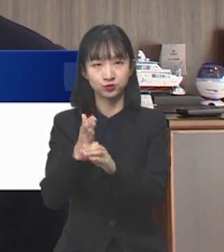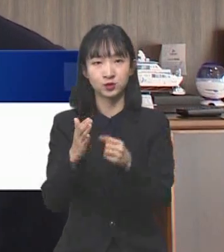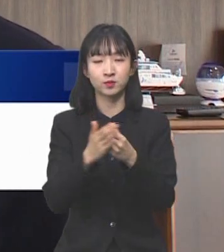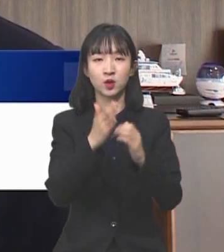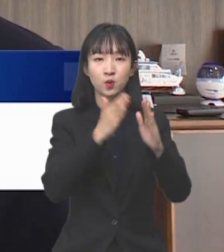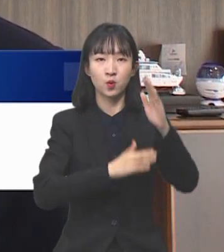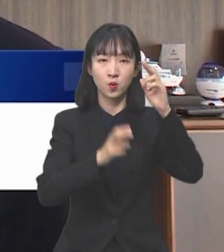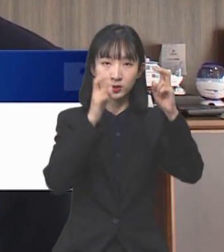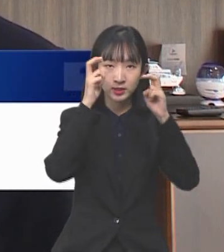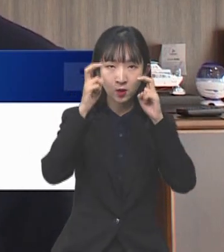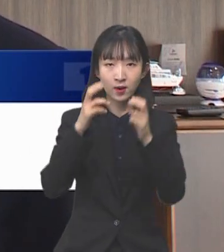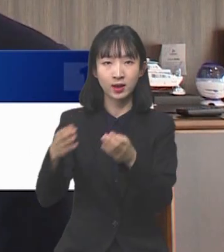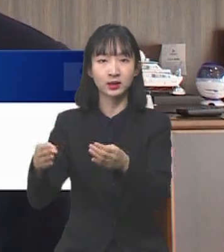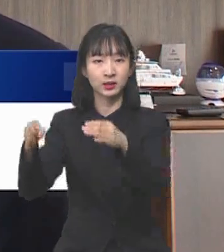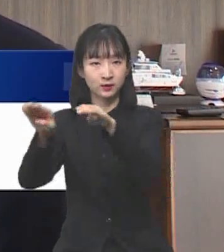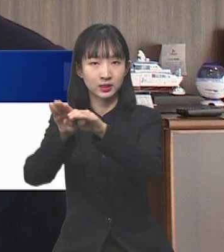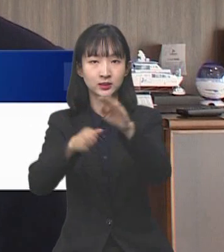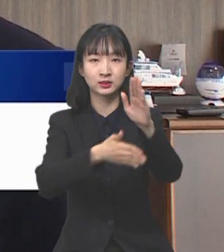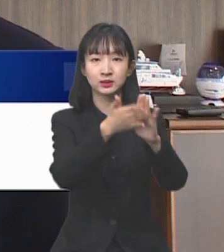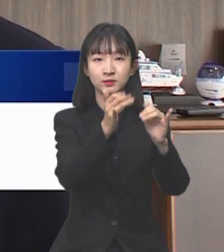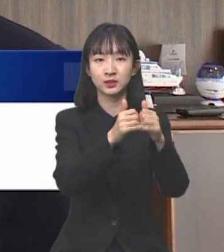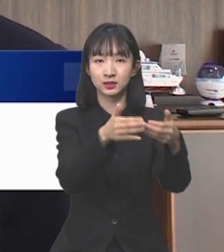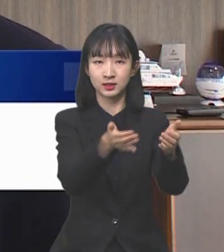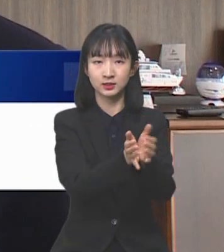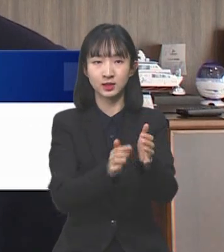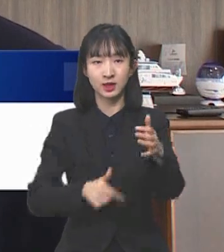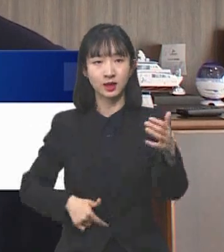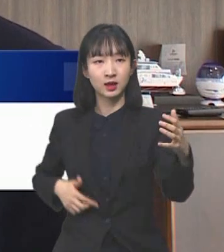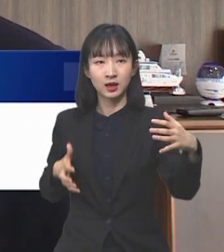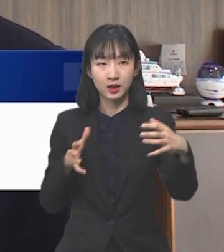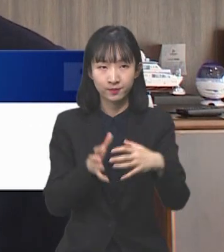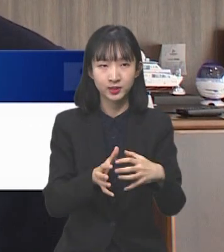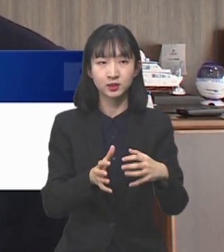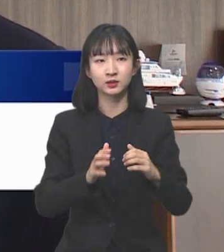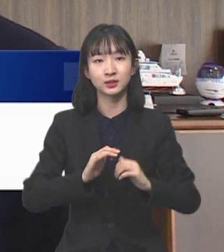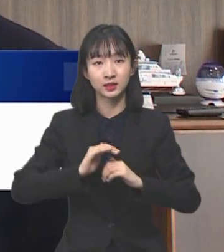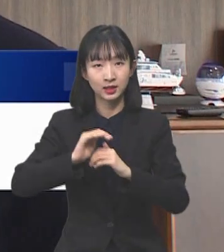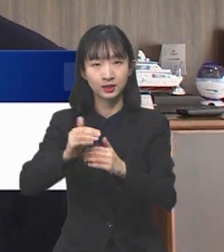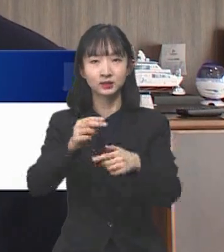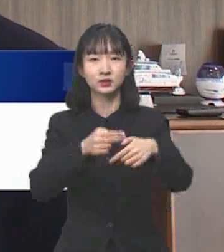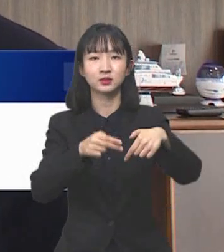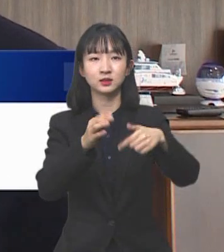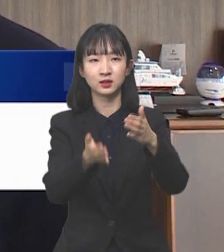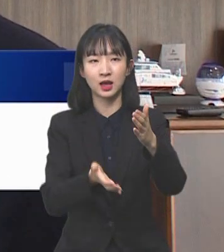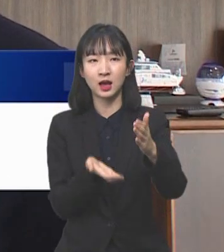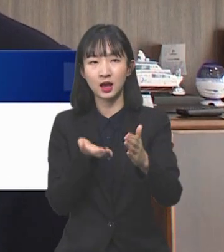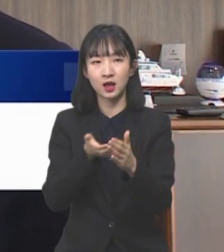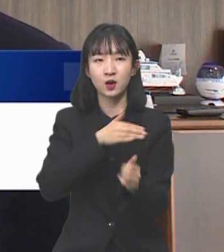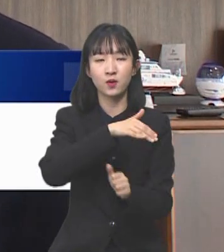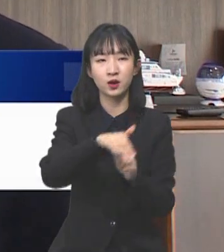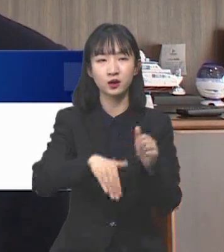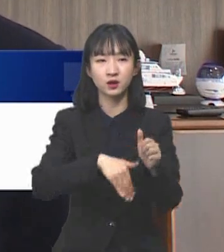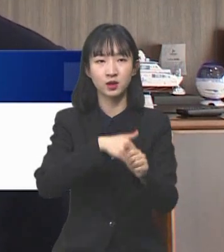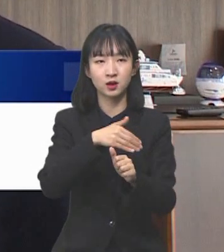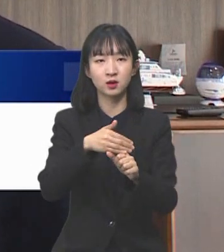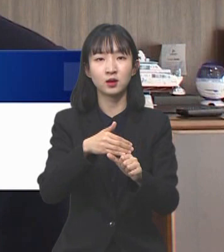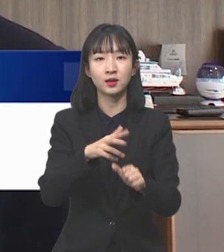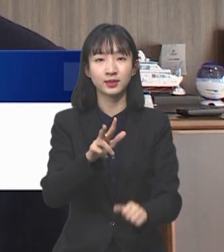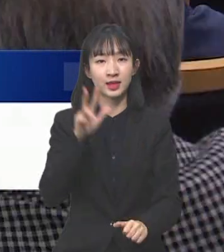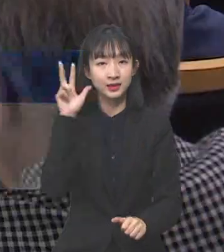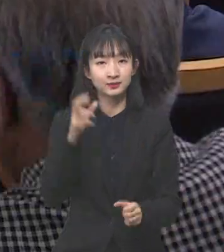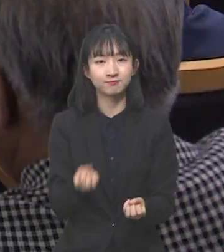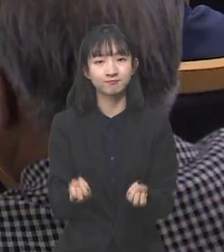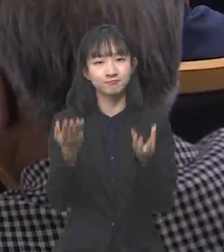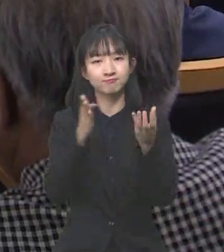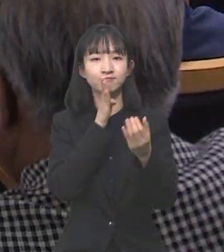유관기관 그리고 시민단체 등의 하나가 되어서 진행하는 인천항 환경보존 다 정식은 로 뜻 기쁜